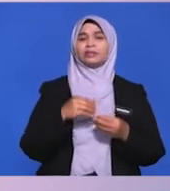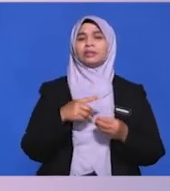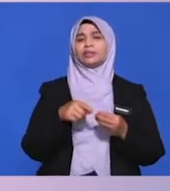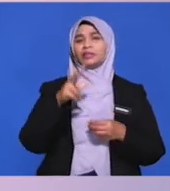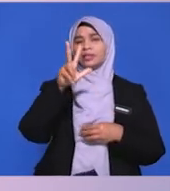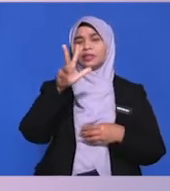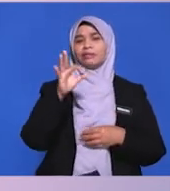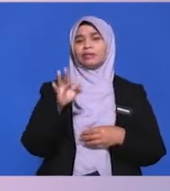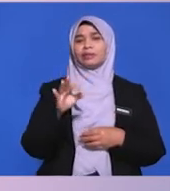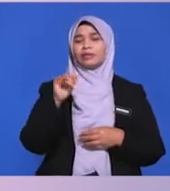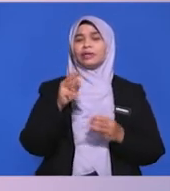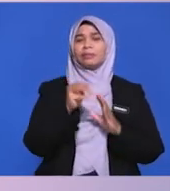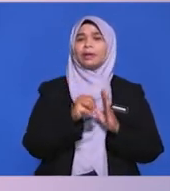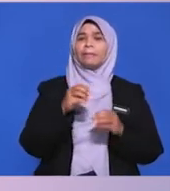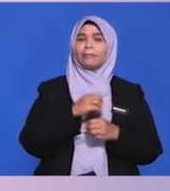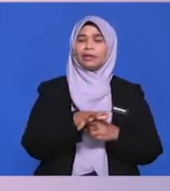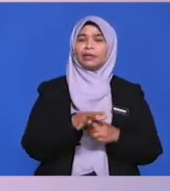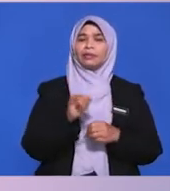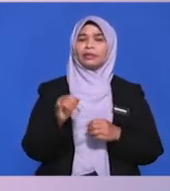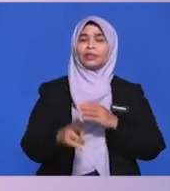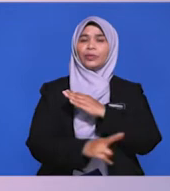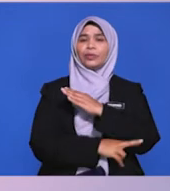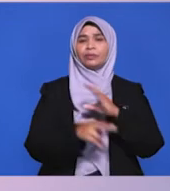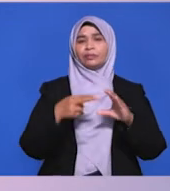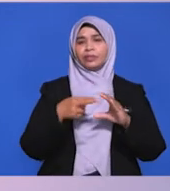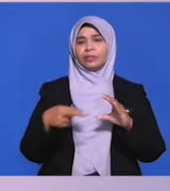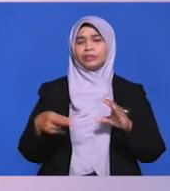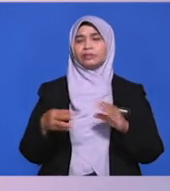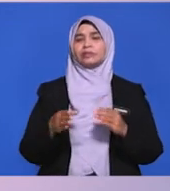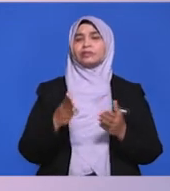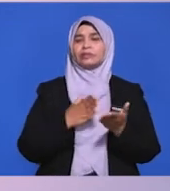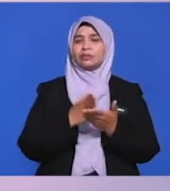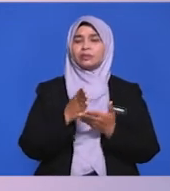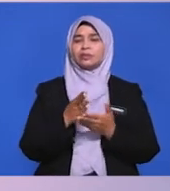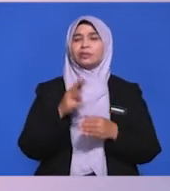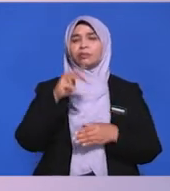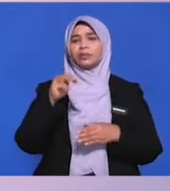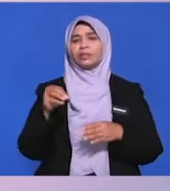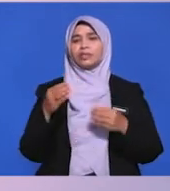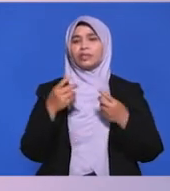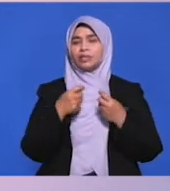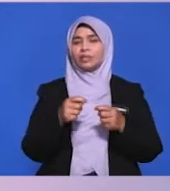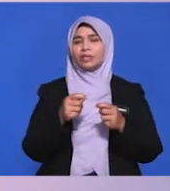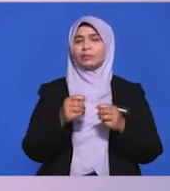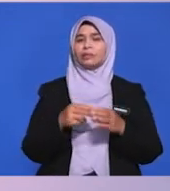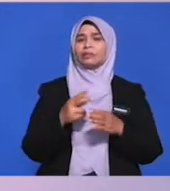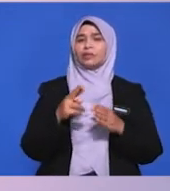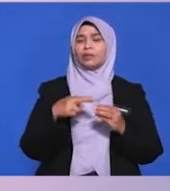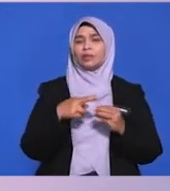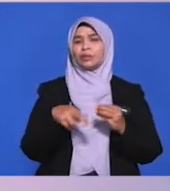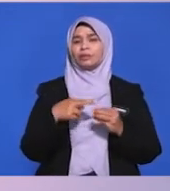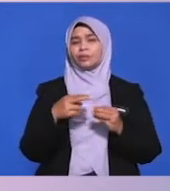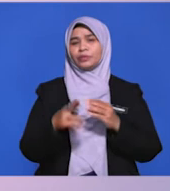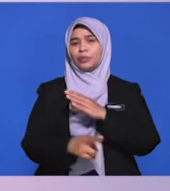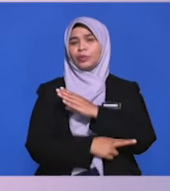faktor yang mempengaruhi hukum cash seterusnya murid telah menerbitkan rumus hukum